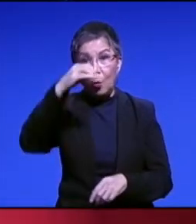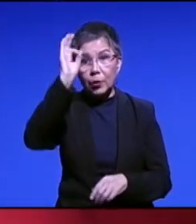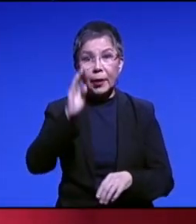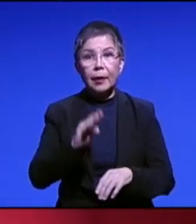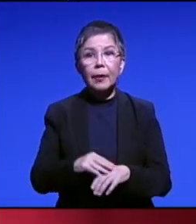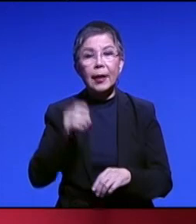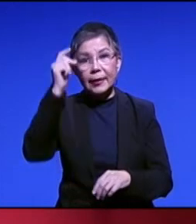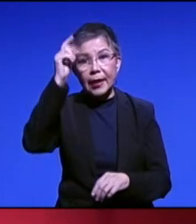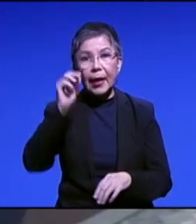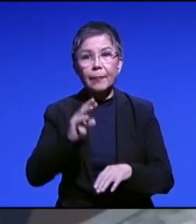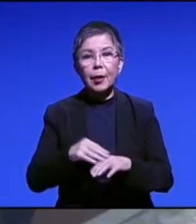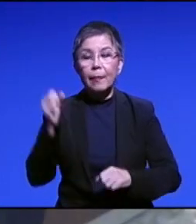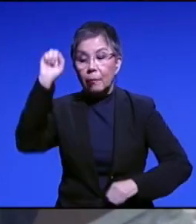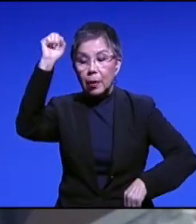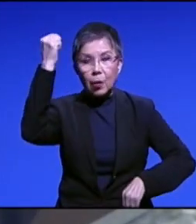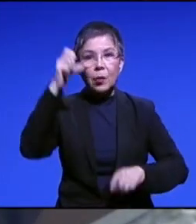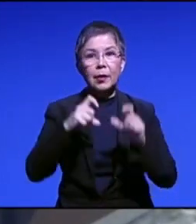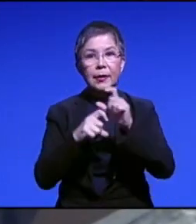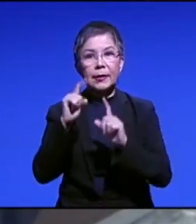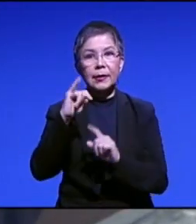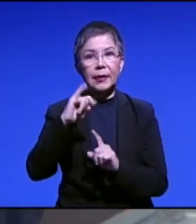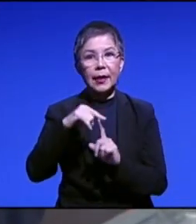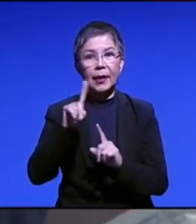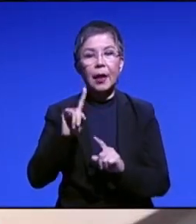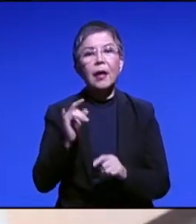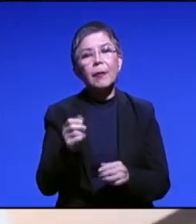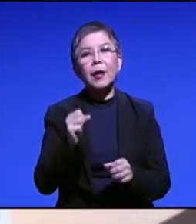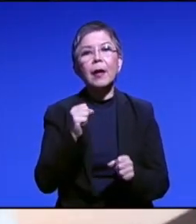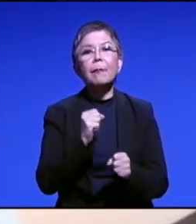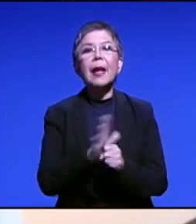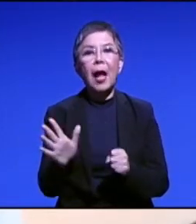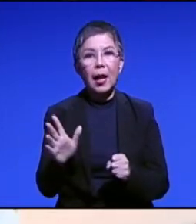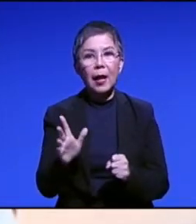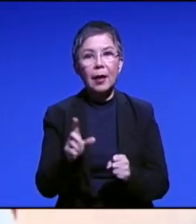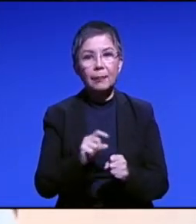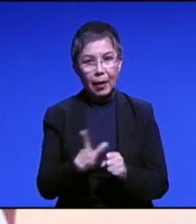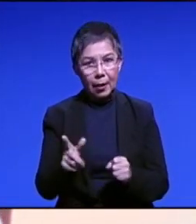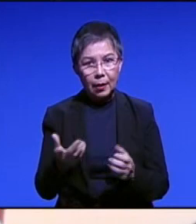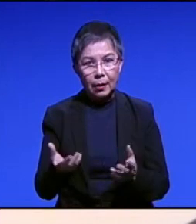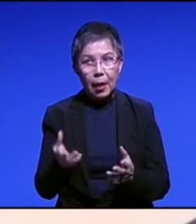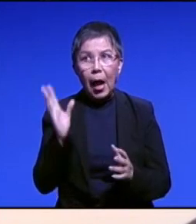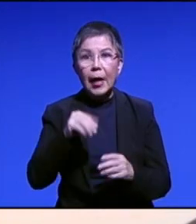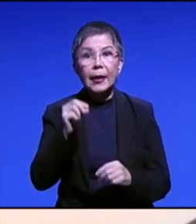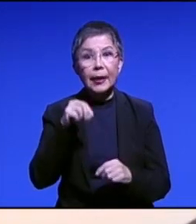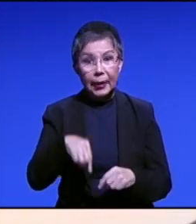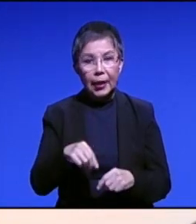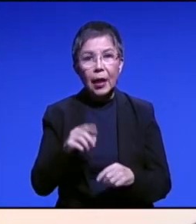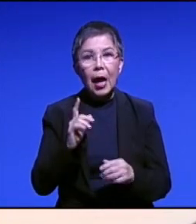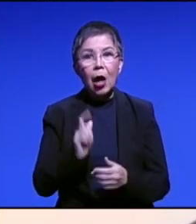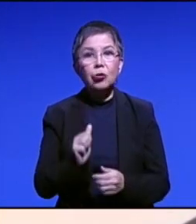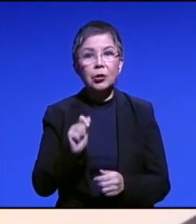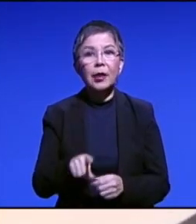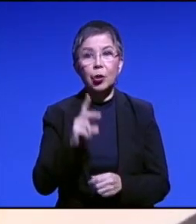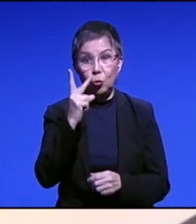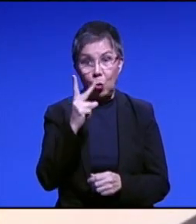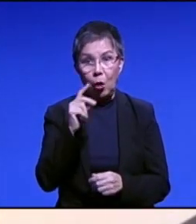juga berencana memeriksa pedangdut Siti Badriah, namun batal. Hari ini ada dua yang kita lakukan pemanggilan. Yang pertama